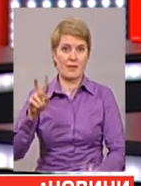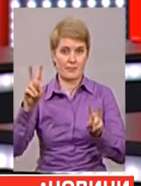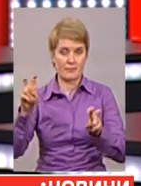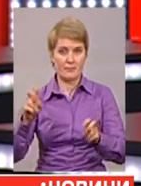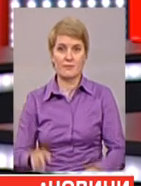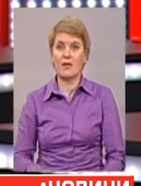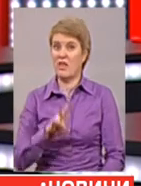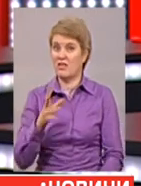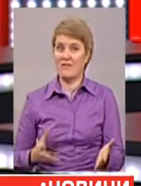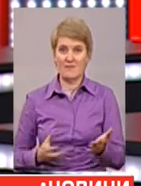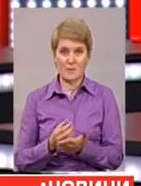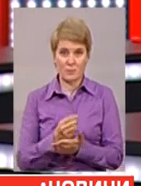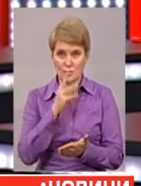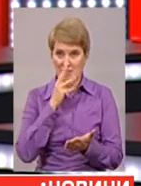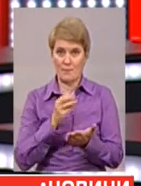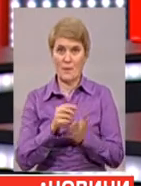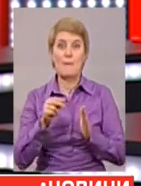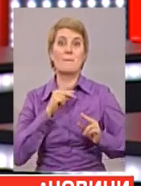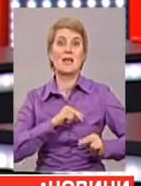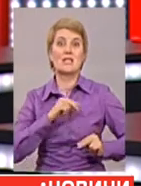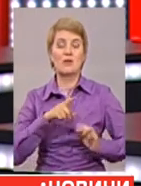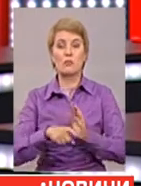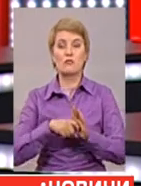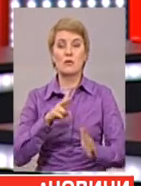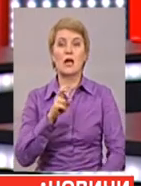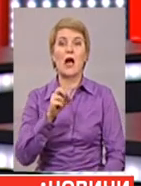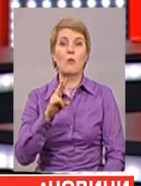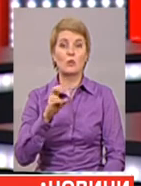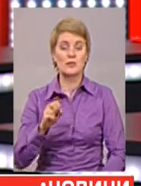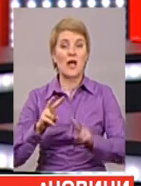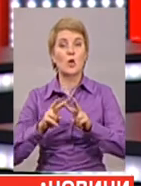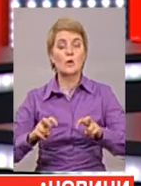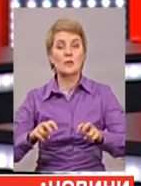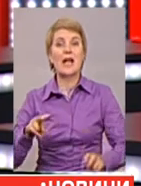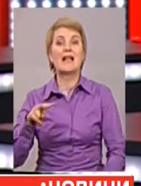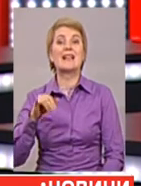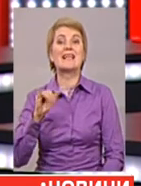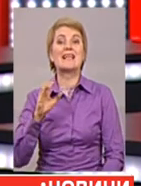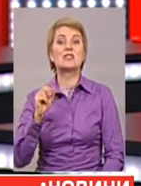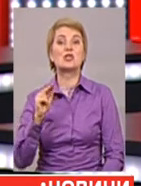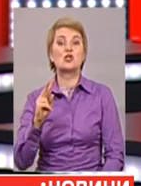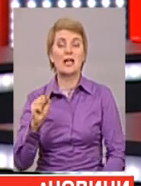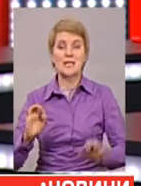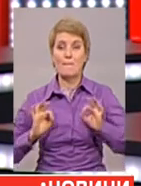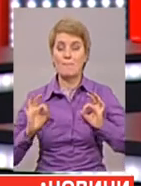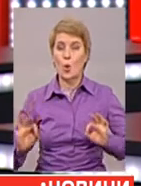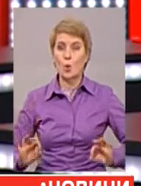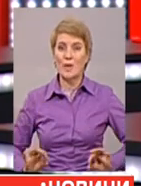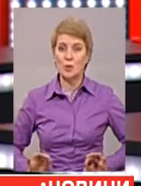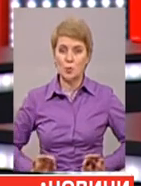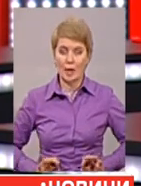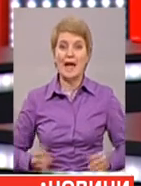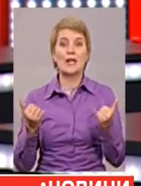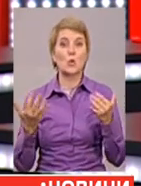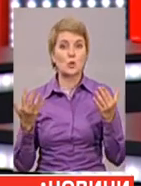Невиплату зарплат працівникам шахти Капустіна на Луганщині розслідує Лисичанська прокуратура. Про це повідомила прес-служба прокуратури області. На